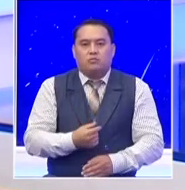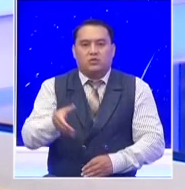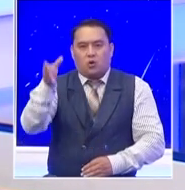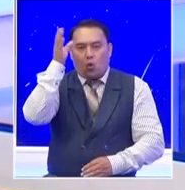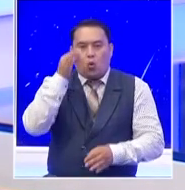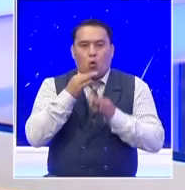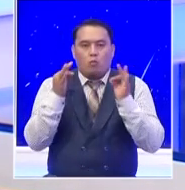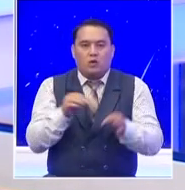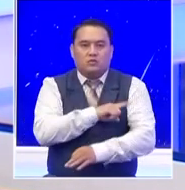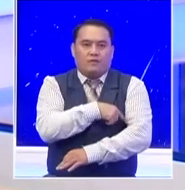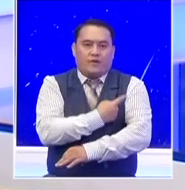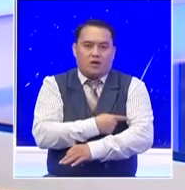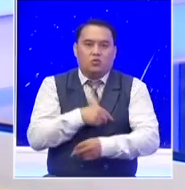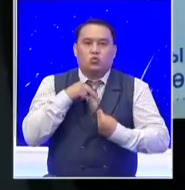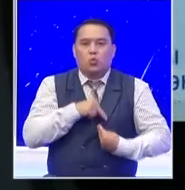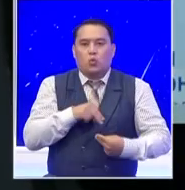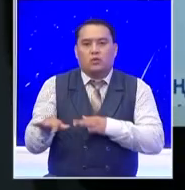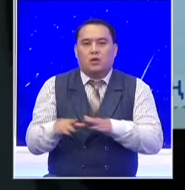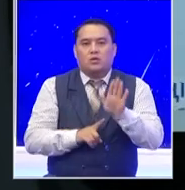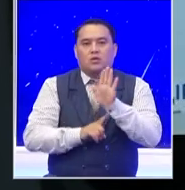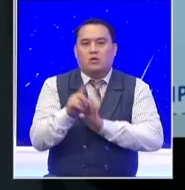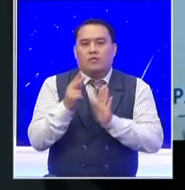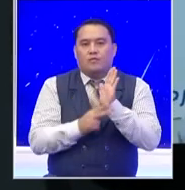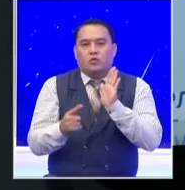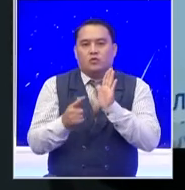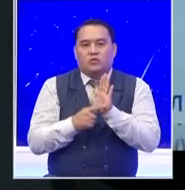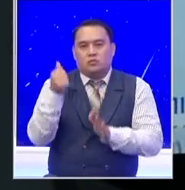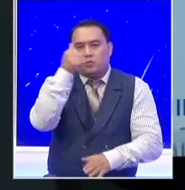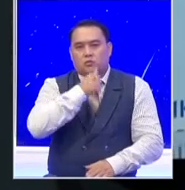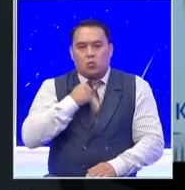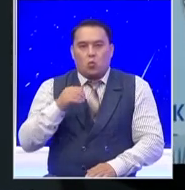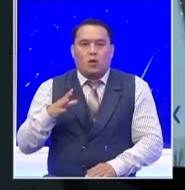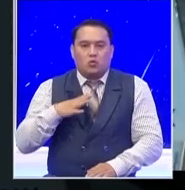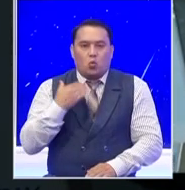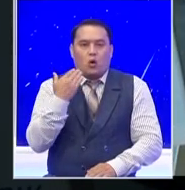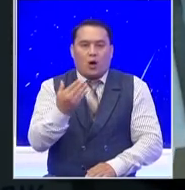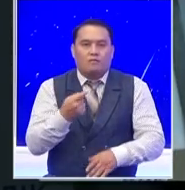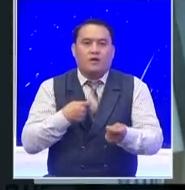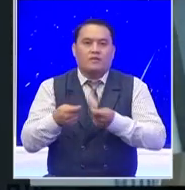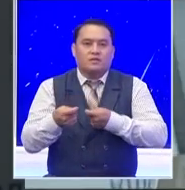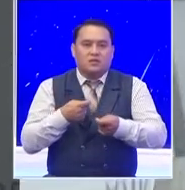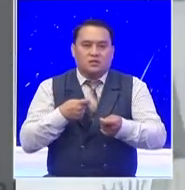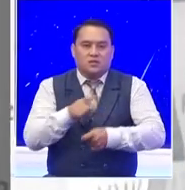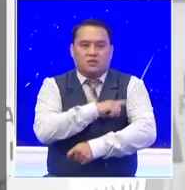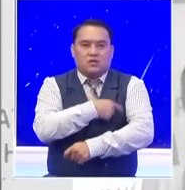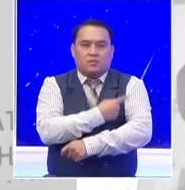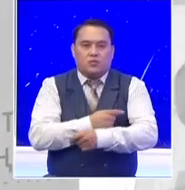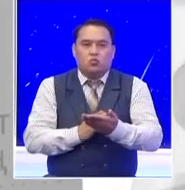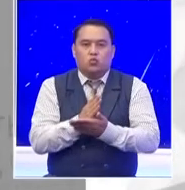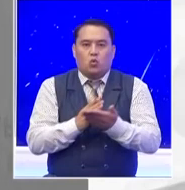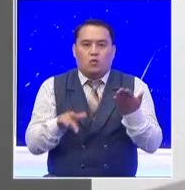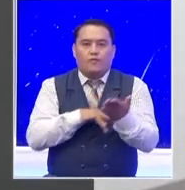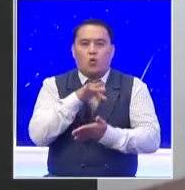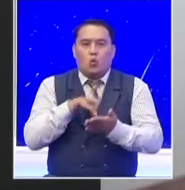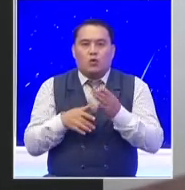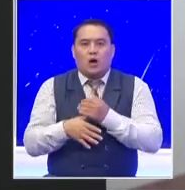опыт в сфере здравоохранения. Трудовую деятельность начал в 1987 году. В разное время возглавлял санэпидслужбы